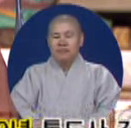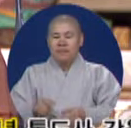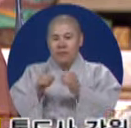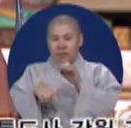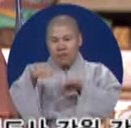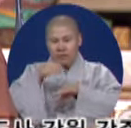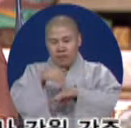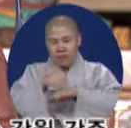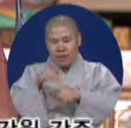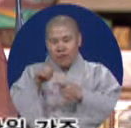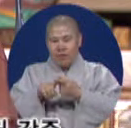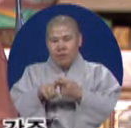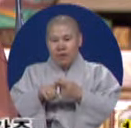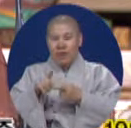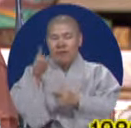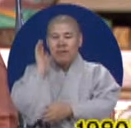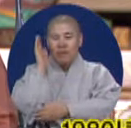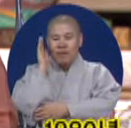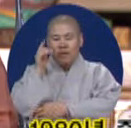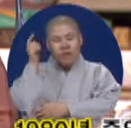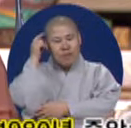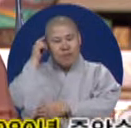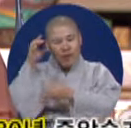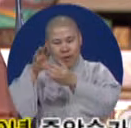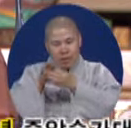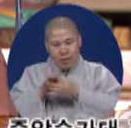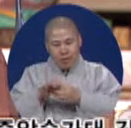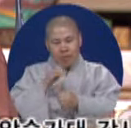수행 이야기를 왜 계속 하느냐 하면요,